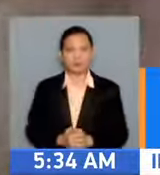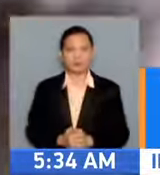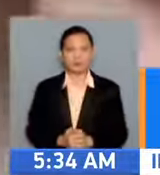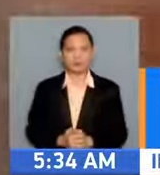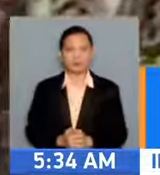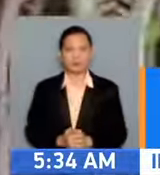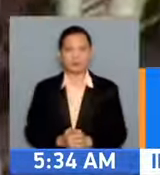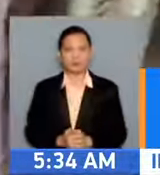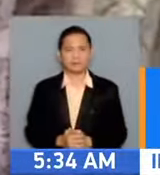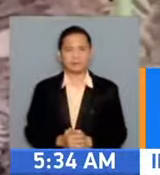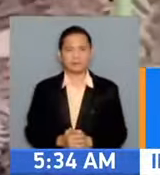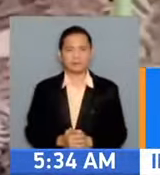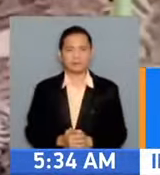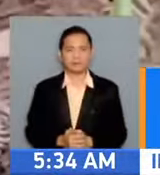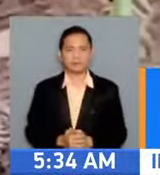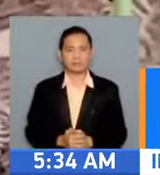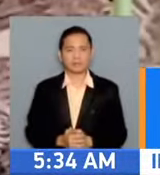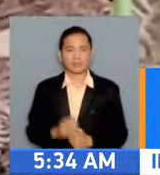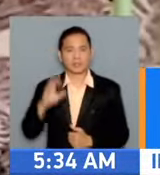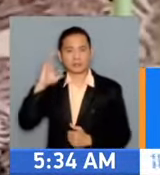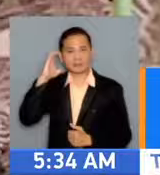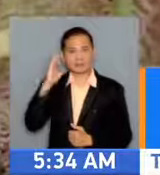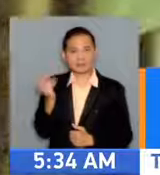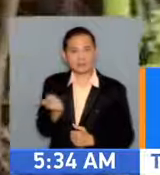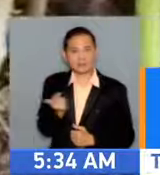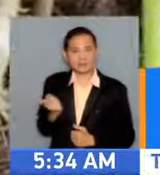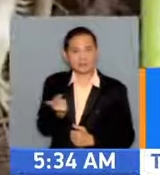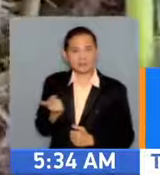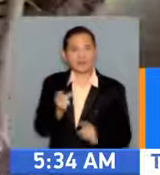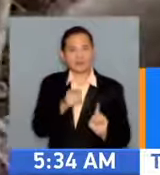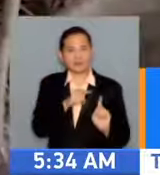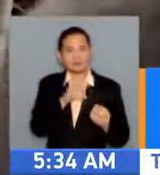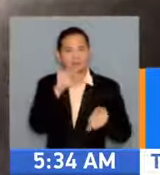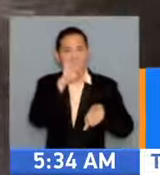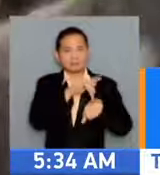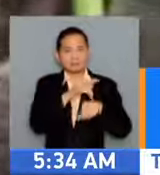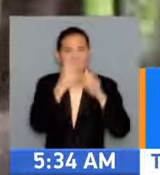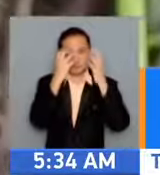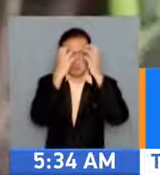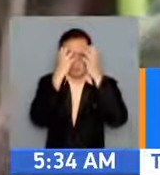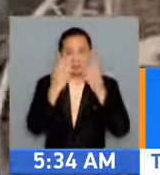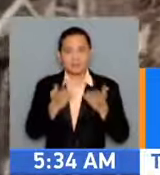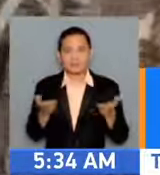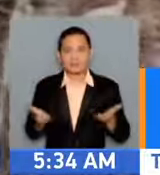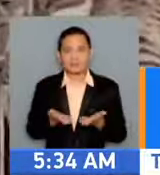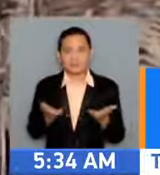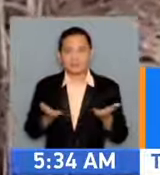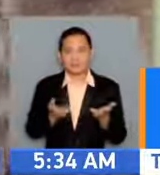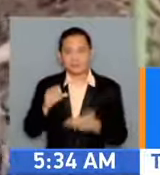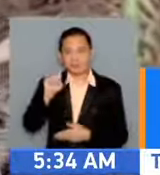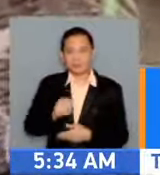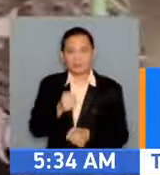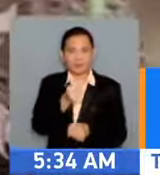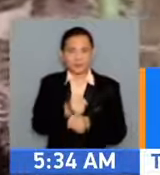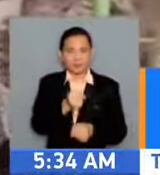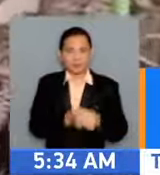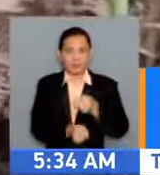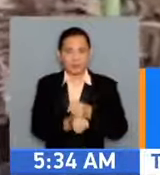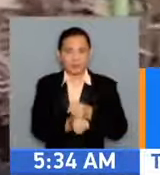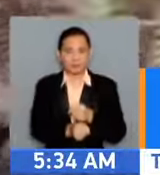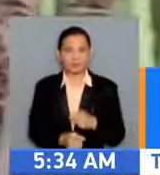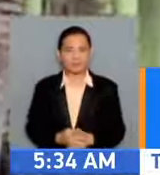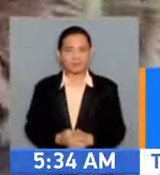Hinawakan ng magpinsang vlogger ang dalawang tarsier na yan sa Barangay Maligo sa Pulomulok, South Cotabato. Pinuna ito ng